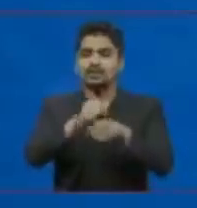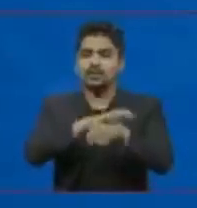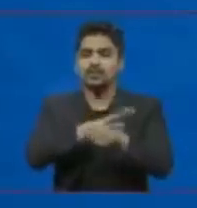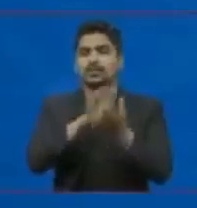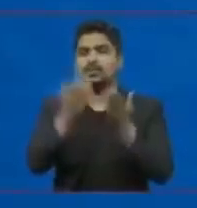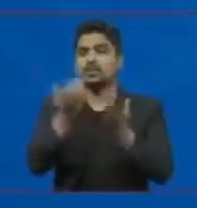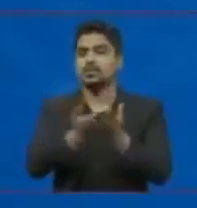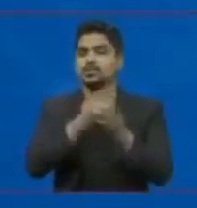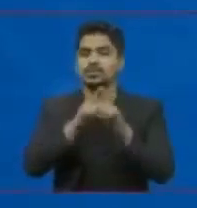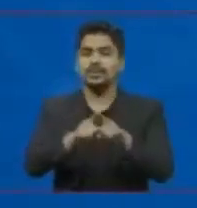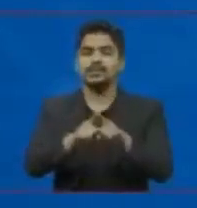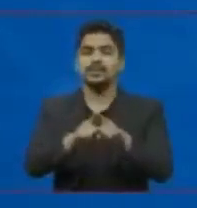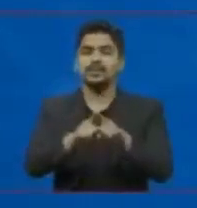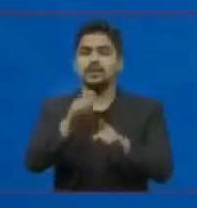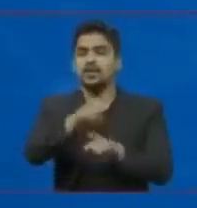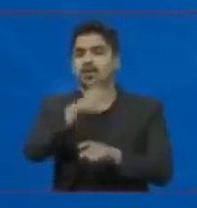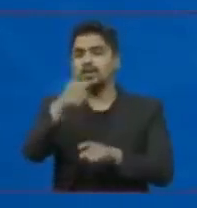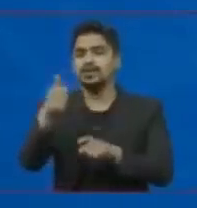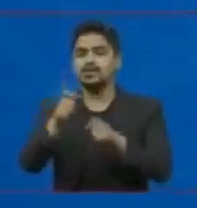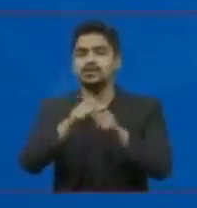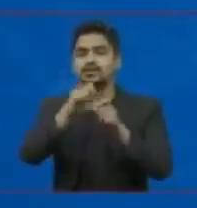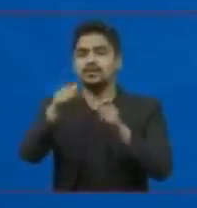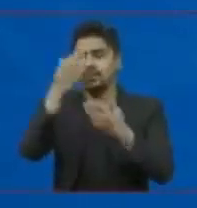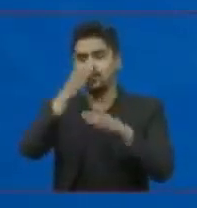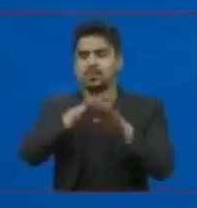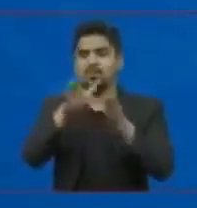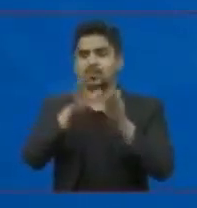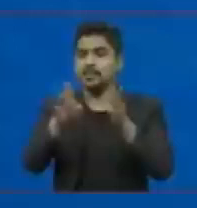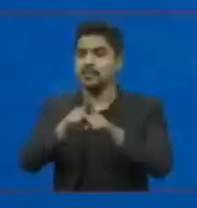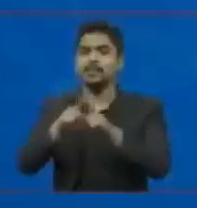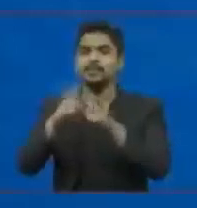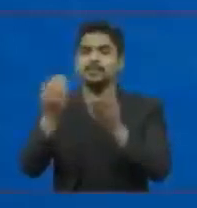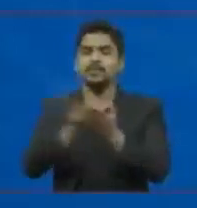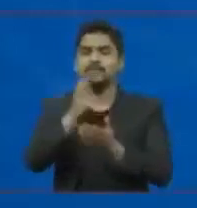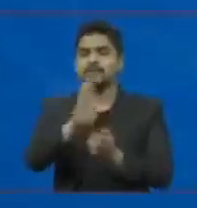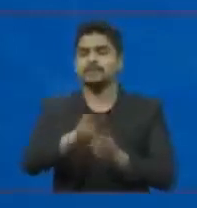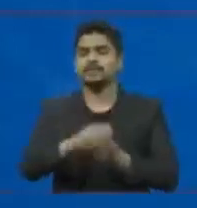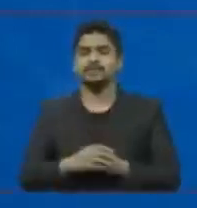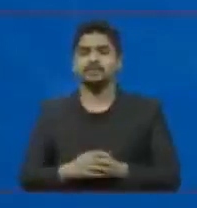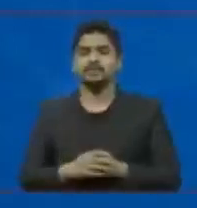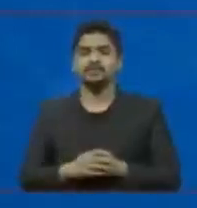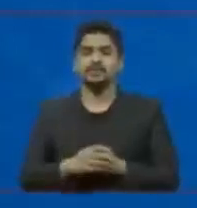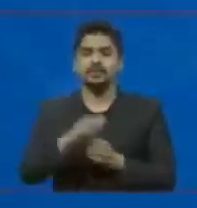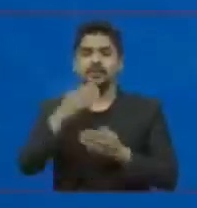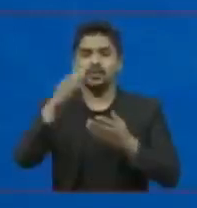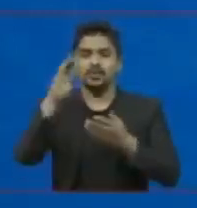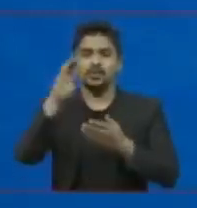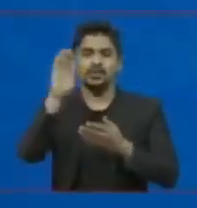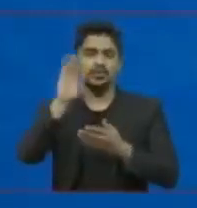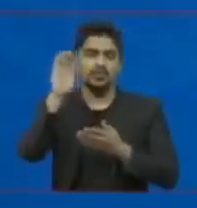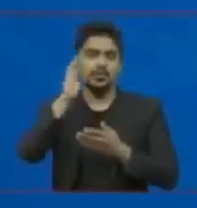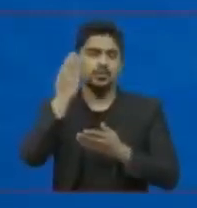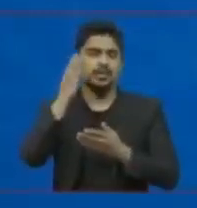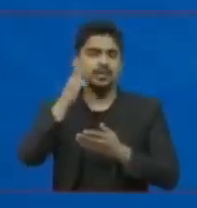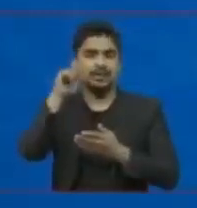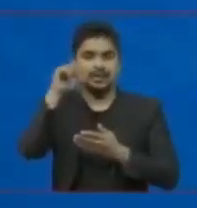थप कडाई गर्ने निर्णय गरेको छ। भौतिक दूरी कायम गर्ने, अनिवार्य मास्क लगाउने लगायतका स्वास्थ्य मापदण्ड पालना गर्न अनुरोध